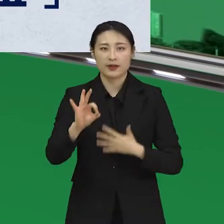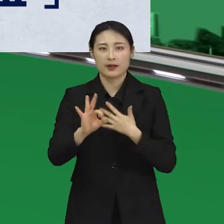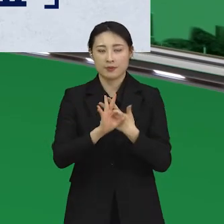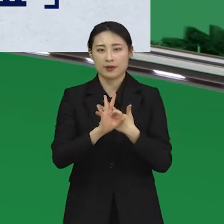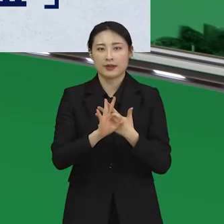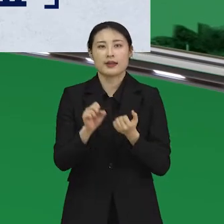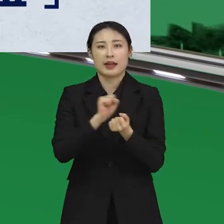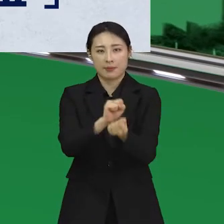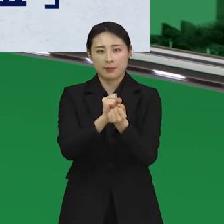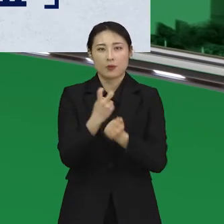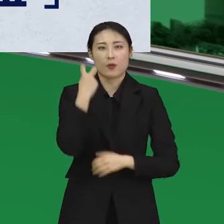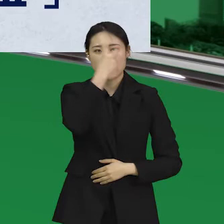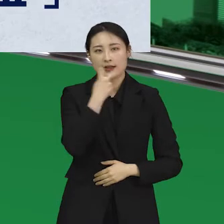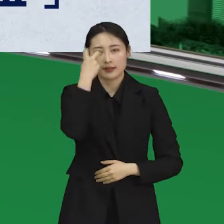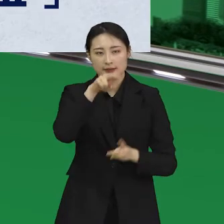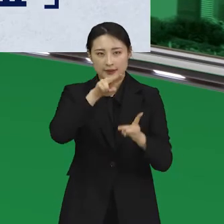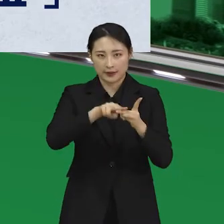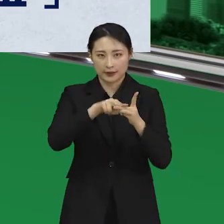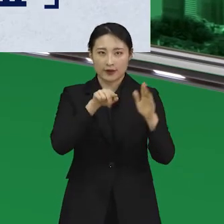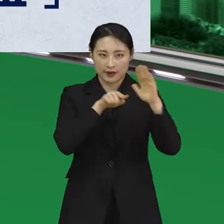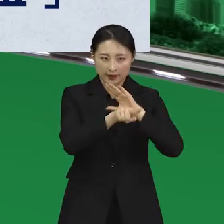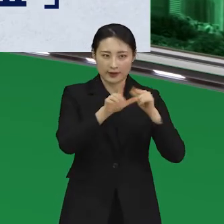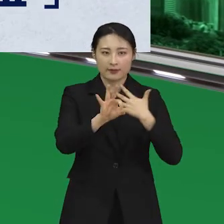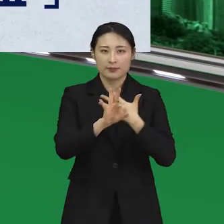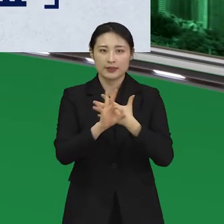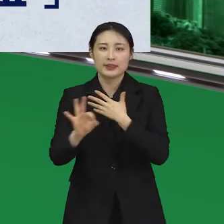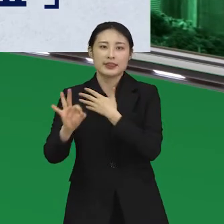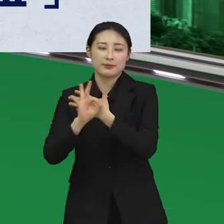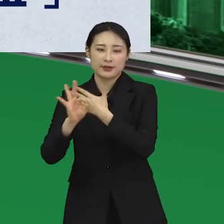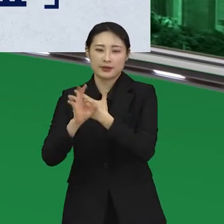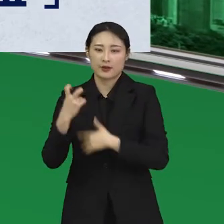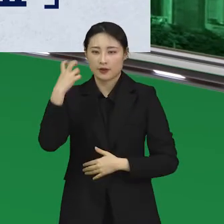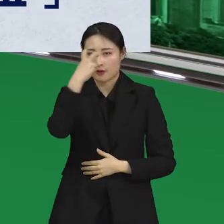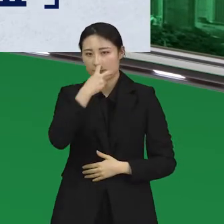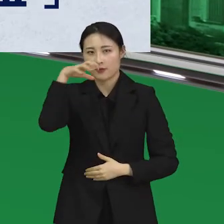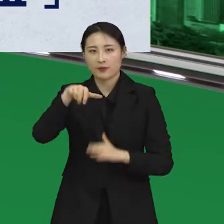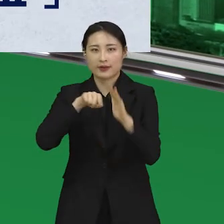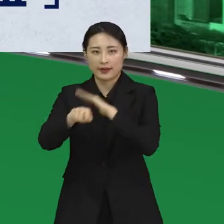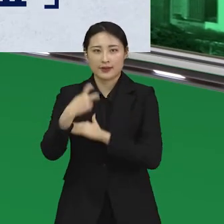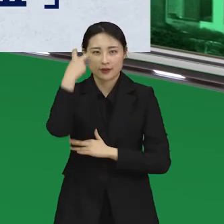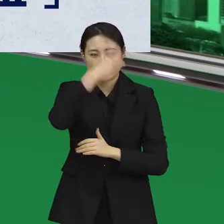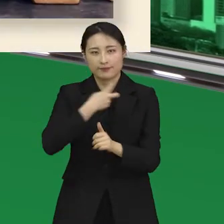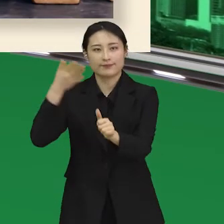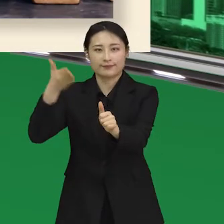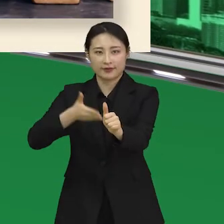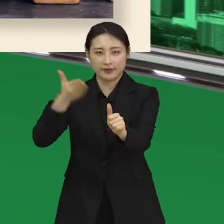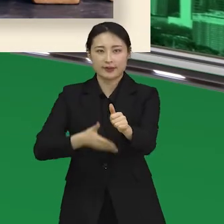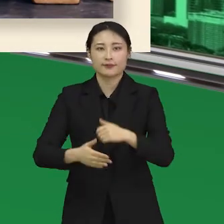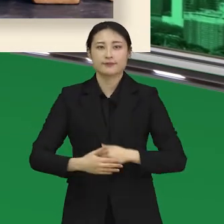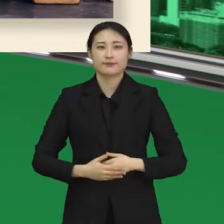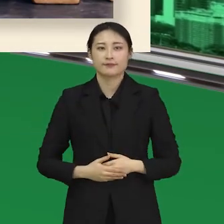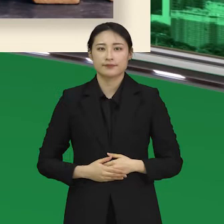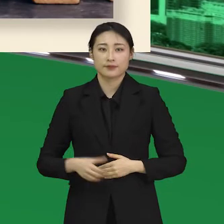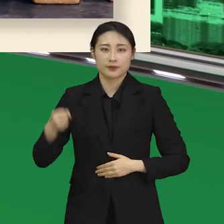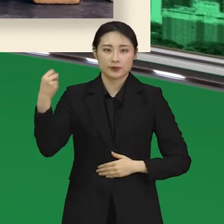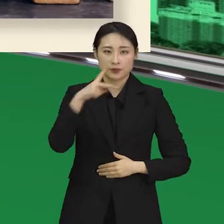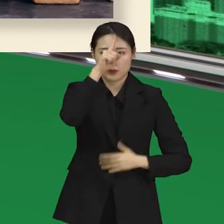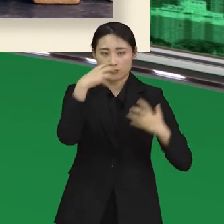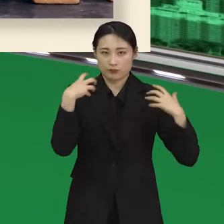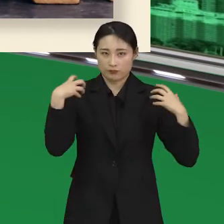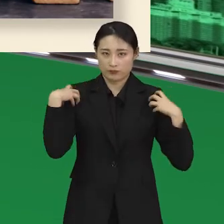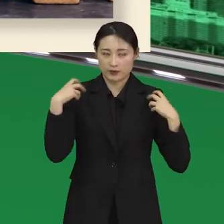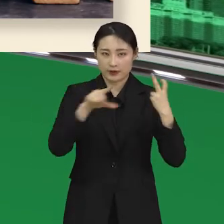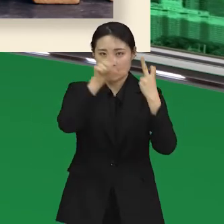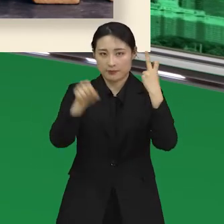관리센터나 임시 선별 검사소를 찾아서 검사를 받아주실 것을 당부드립니다. 한편 정부의 연말연 시